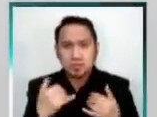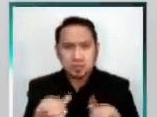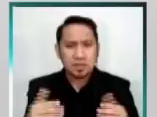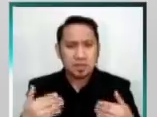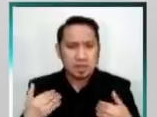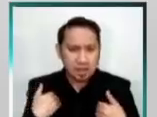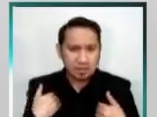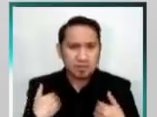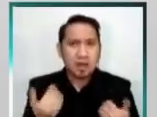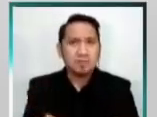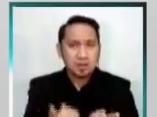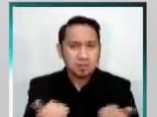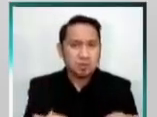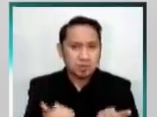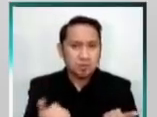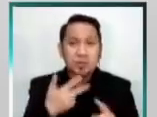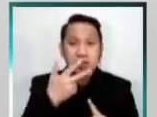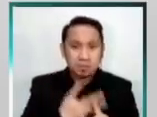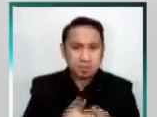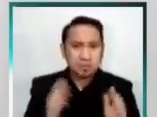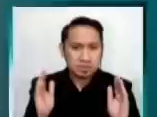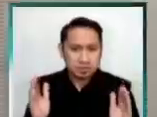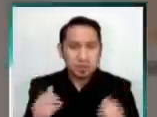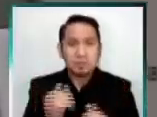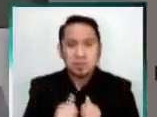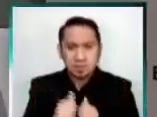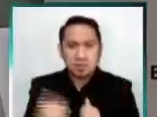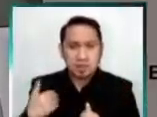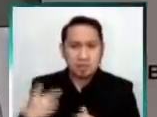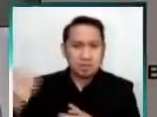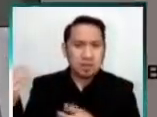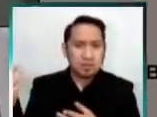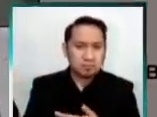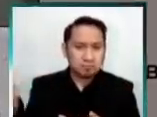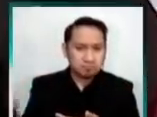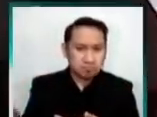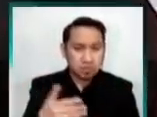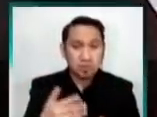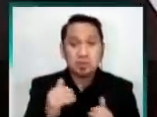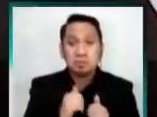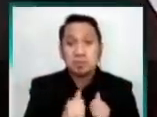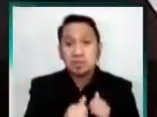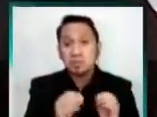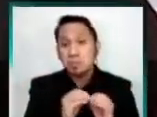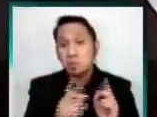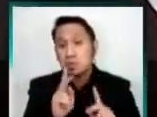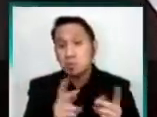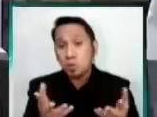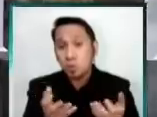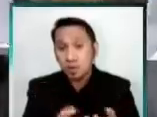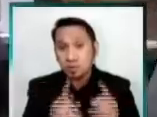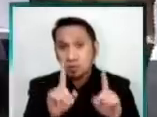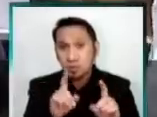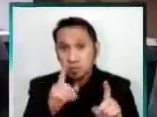RT-PCR testing kits. So nag-i-start na tayo ng procurement natin. Tumaas lang daw talaga ang demand sa testing na sinabayan pa ng